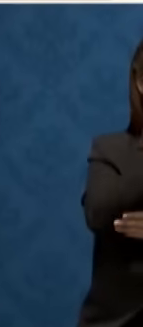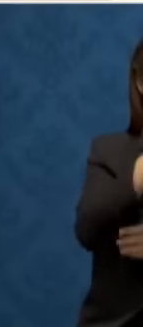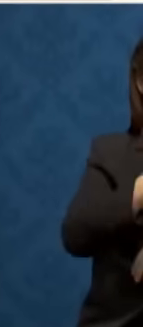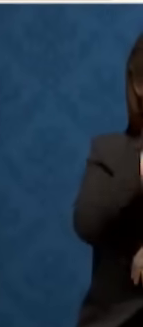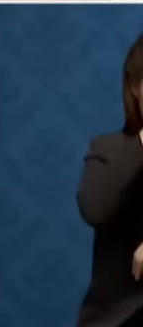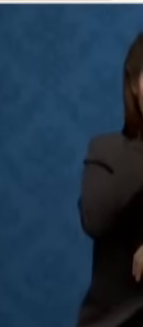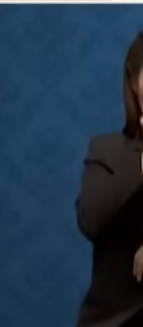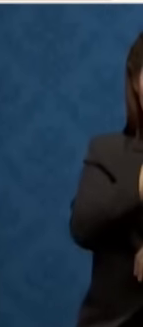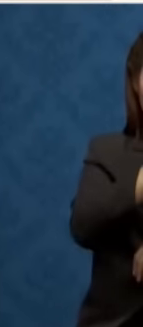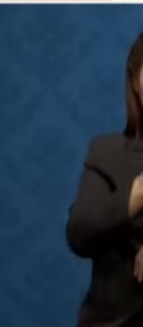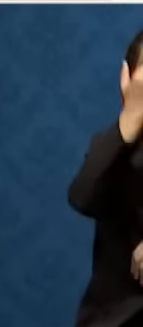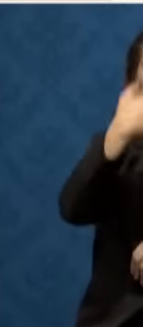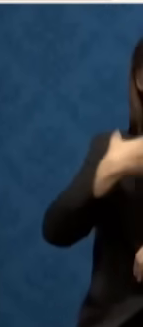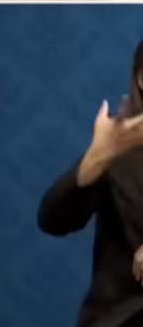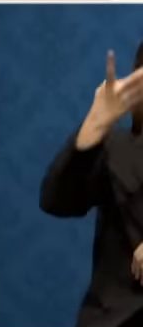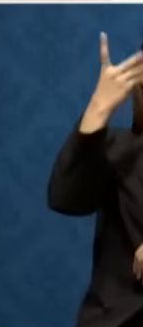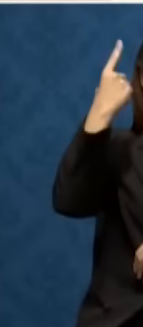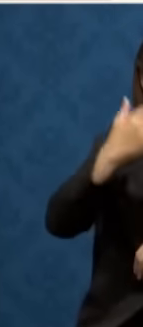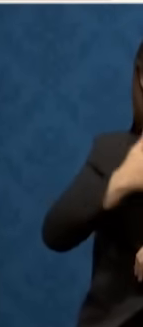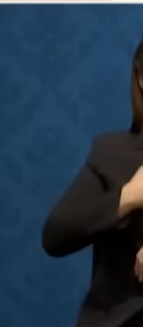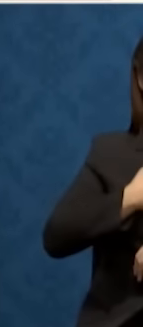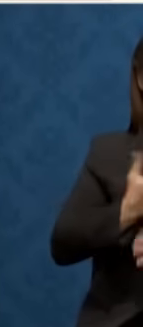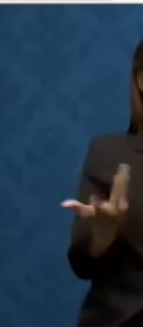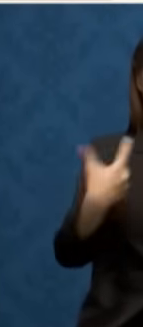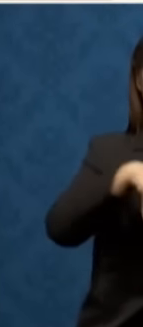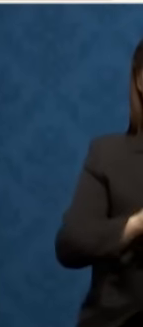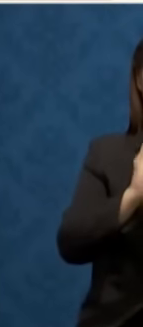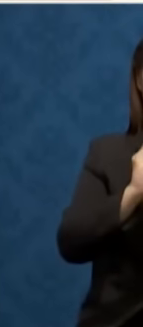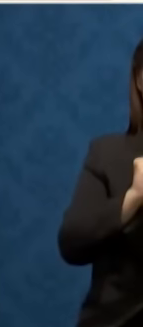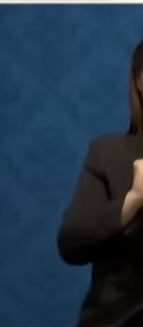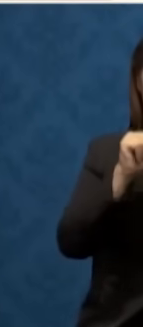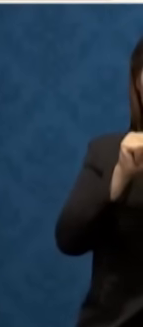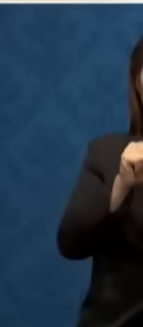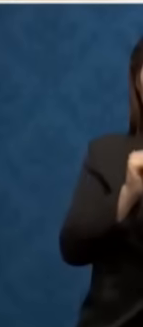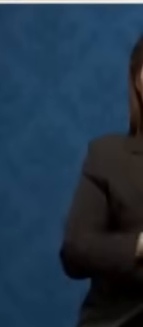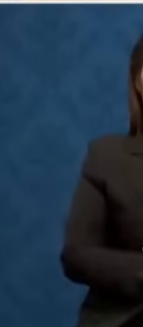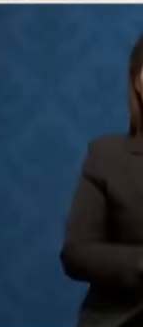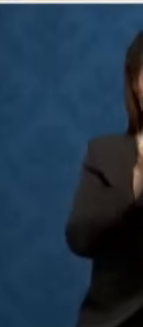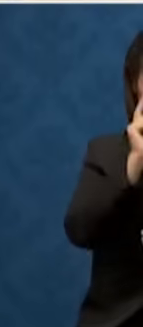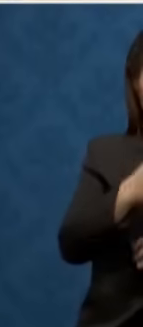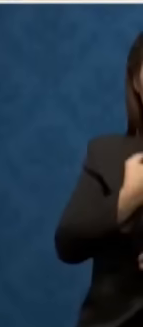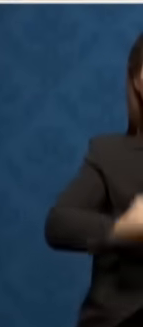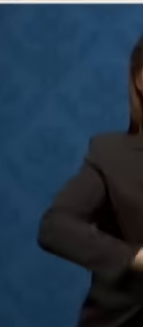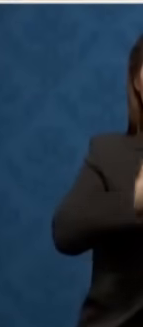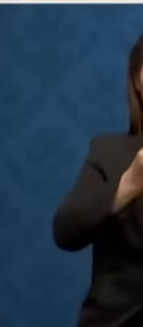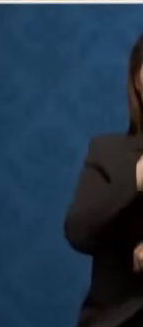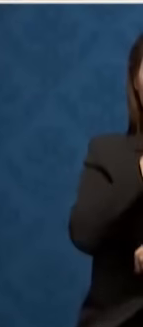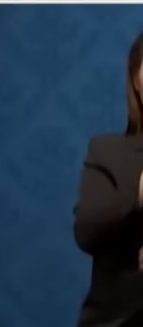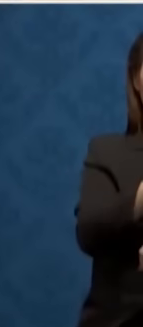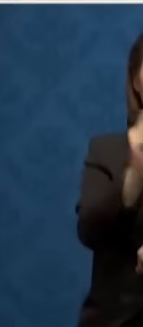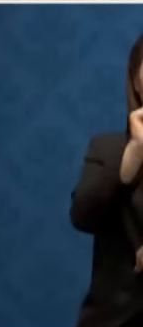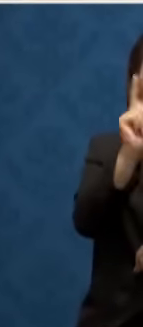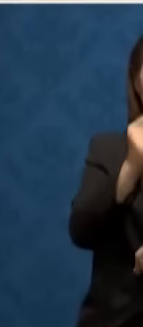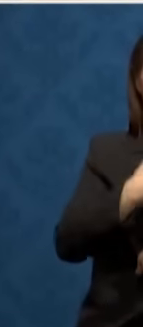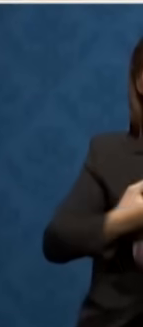งๆครับผมเองเมื่อวานก็อยู่ในที่ประชุมครับแล้วก็ต้องเรียนต่อท่านประธานตามตรงว่าการ